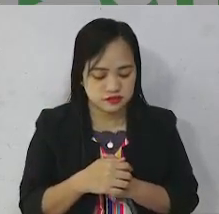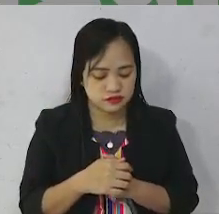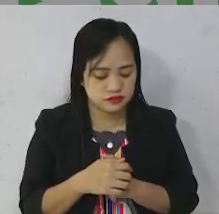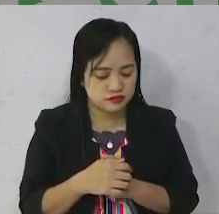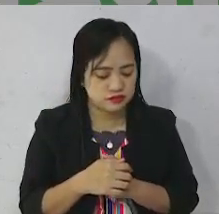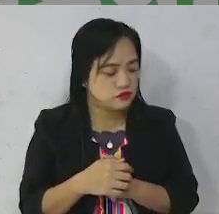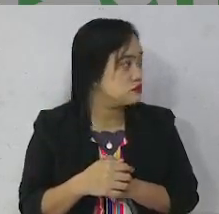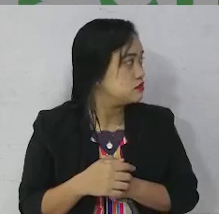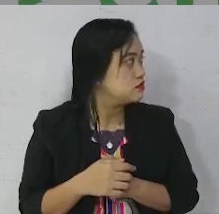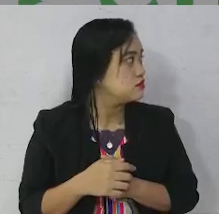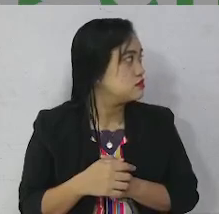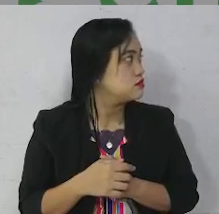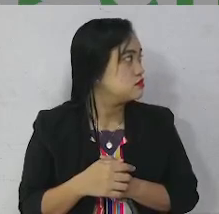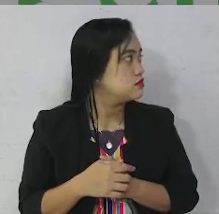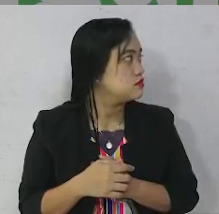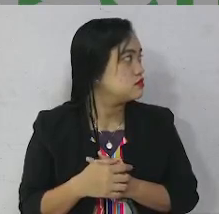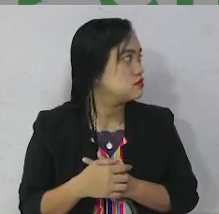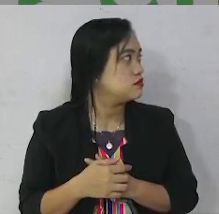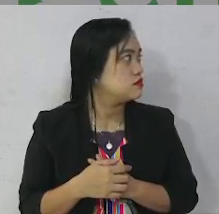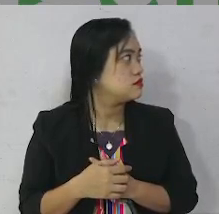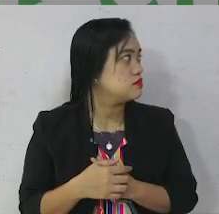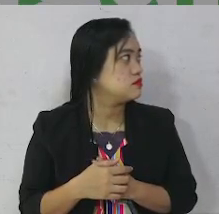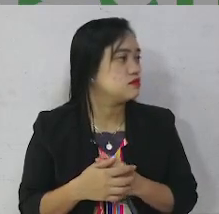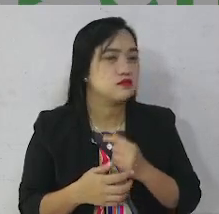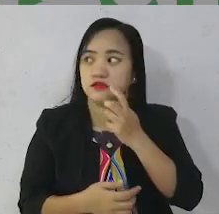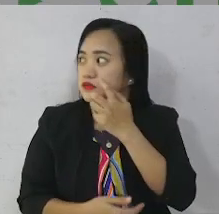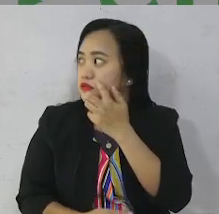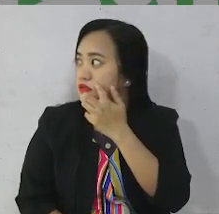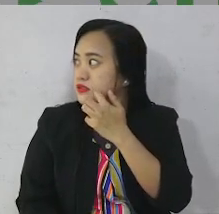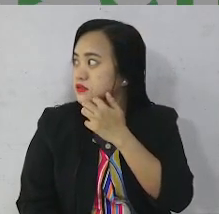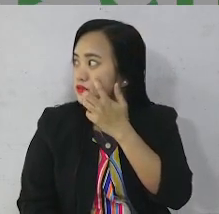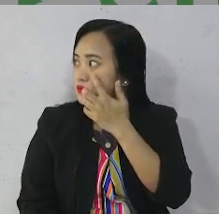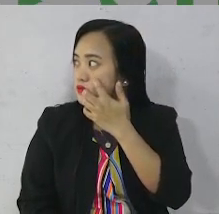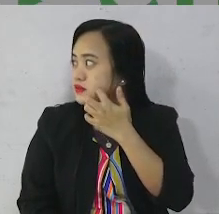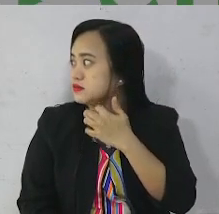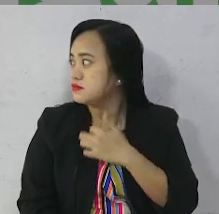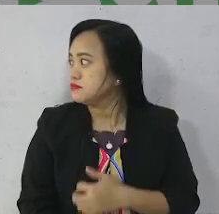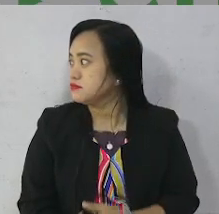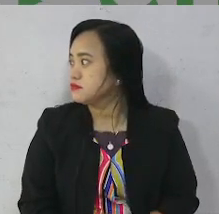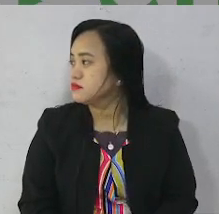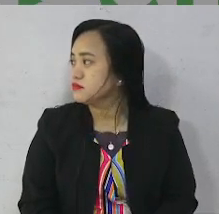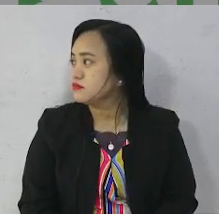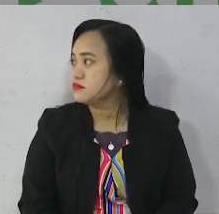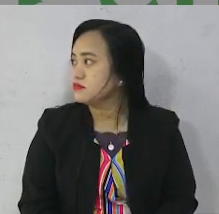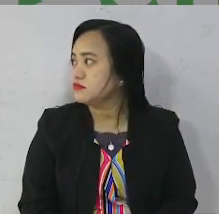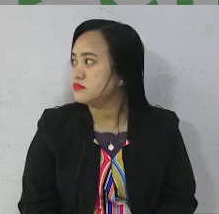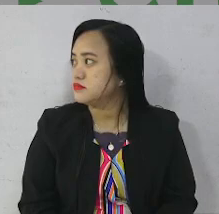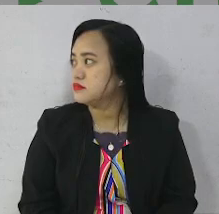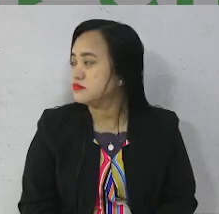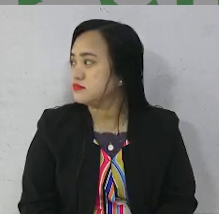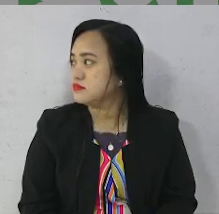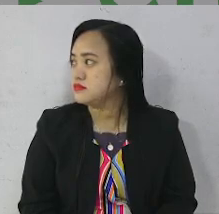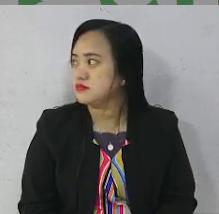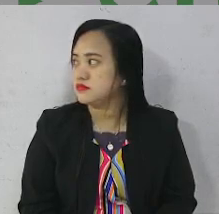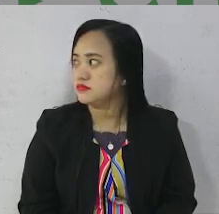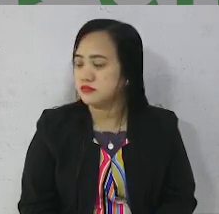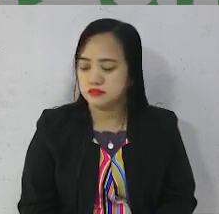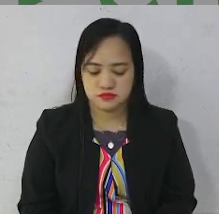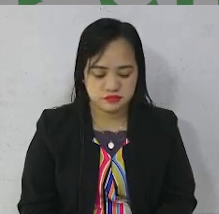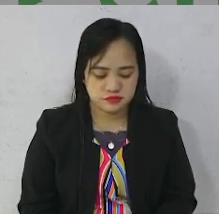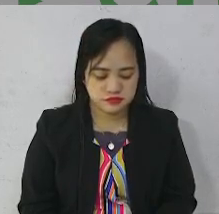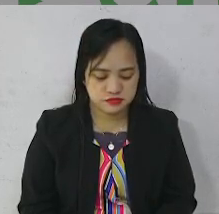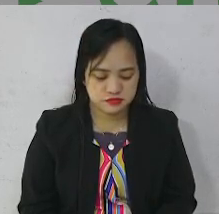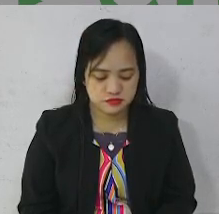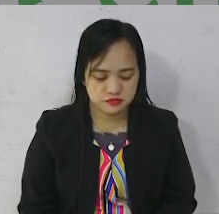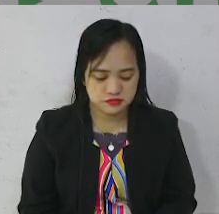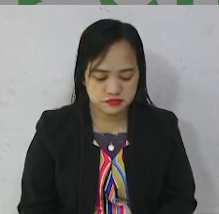TV h sa akin nangyari Ayan sige pero tapos naman na tayo